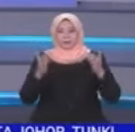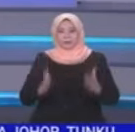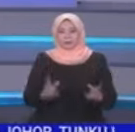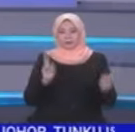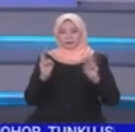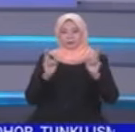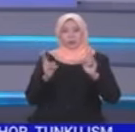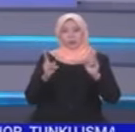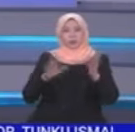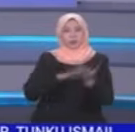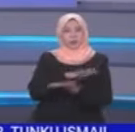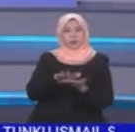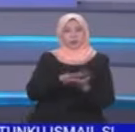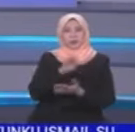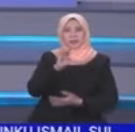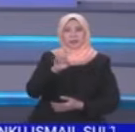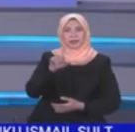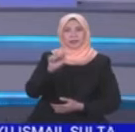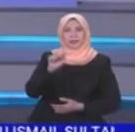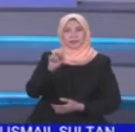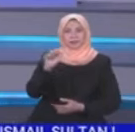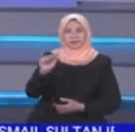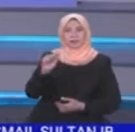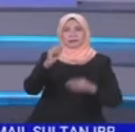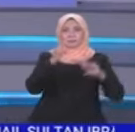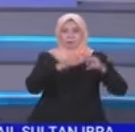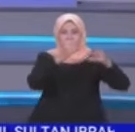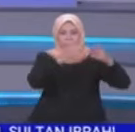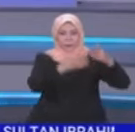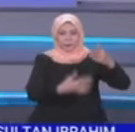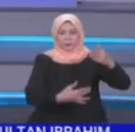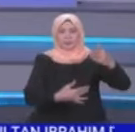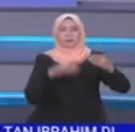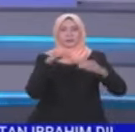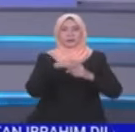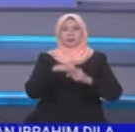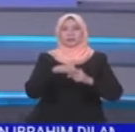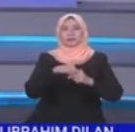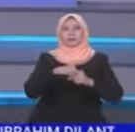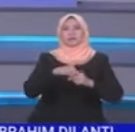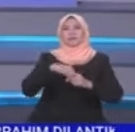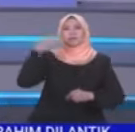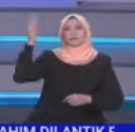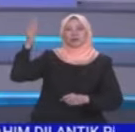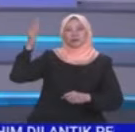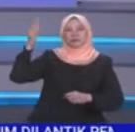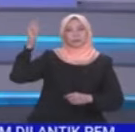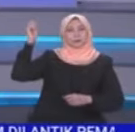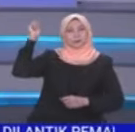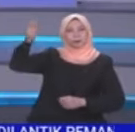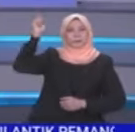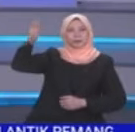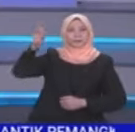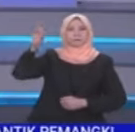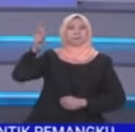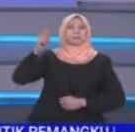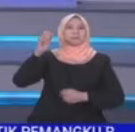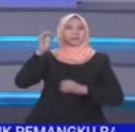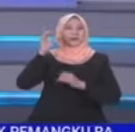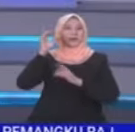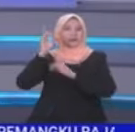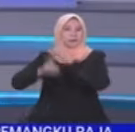regu campurannya Lilyana Natsir disenaraikan dalam dewan kemasyhuran persekutuan ndak bentuk dunia